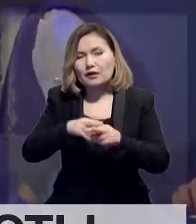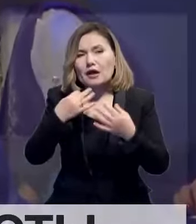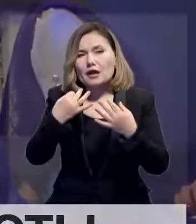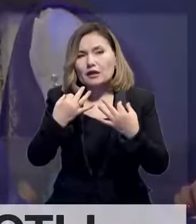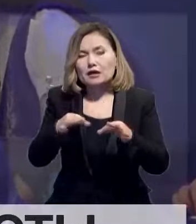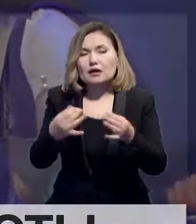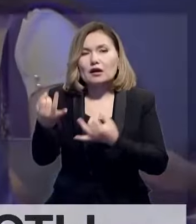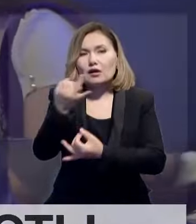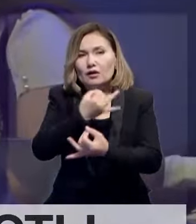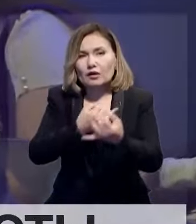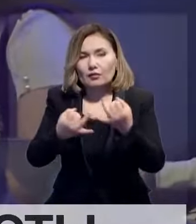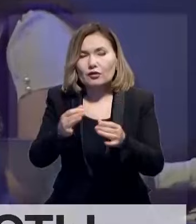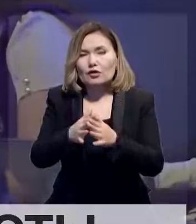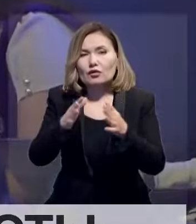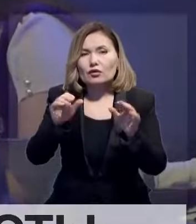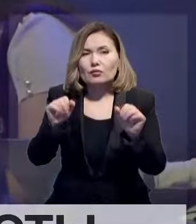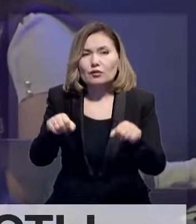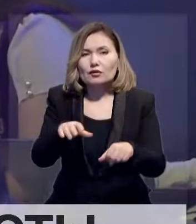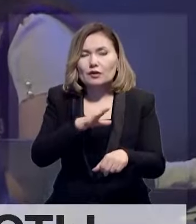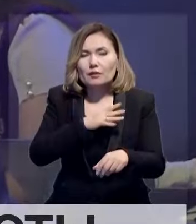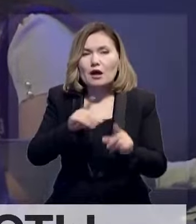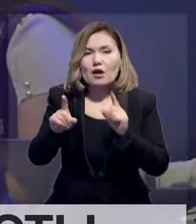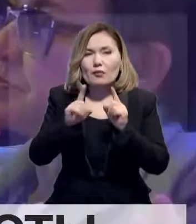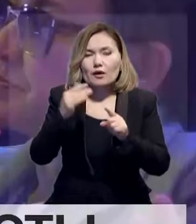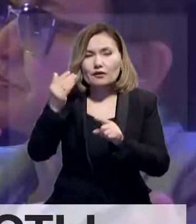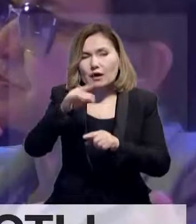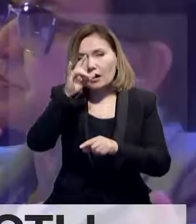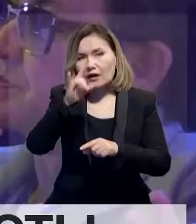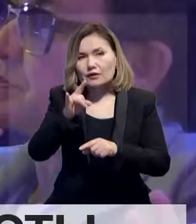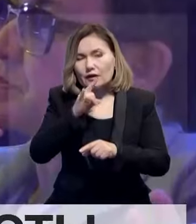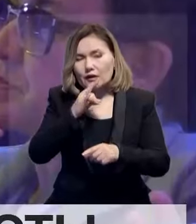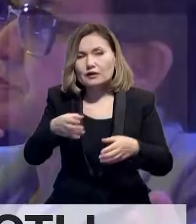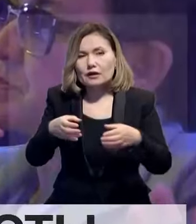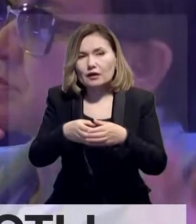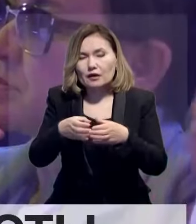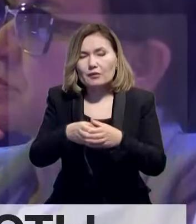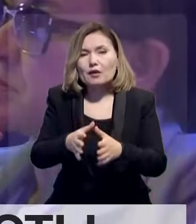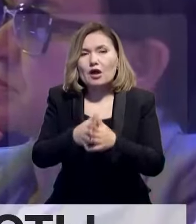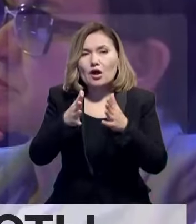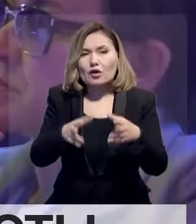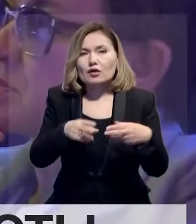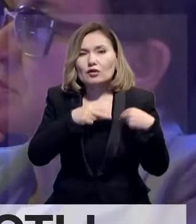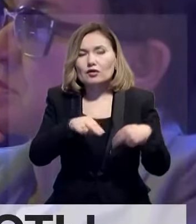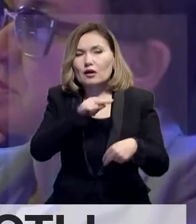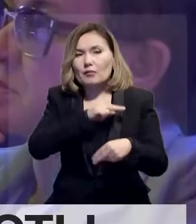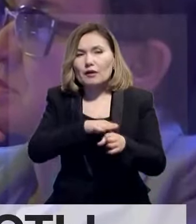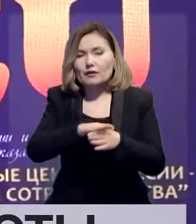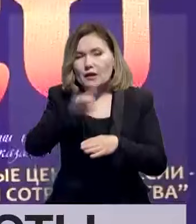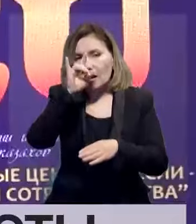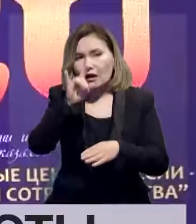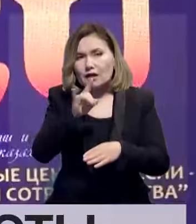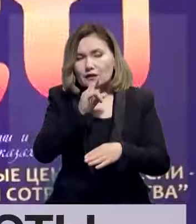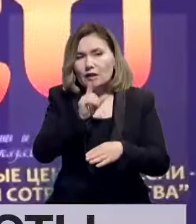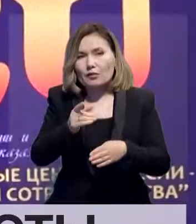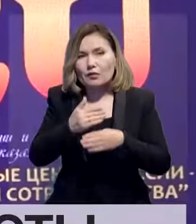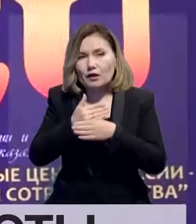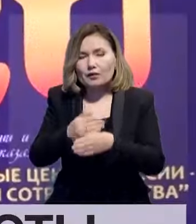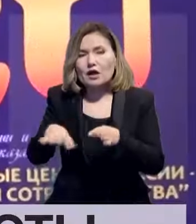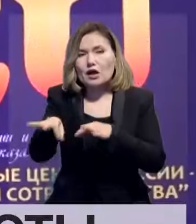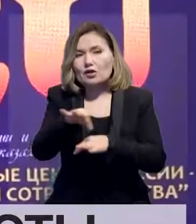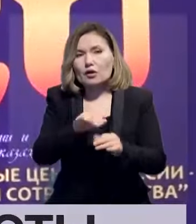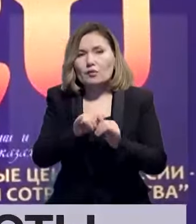пікір алмасуға мүмкіндік алды. Бас қосуда отандастар қорының қызмет ауқымын кеңейтіп, қандастарды қолдауға бағытталған